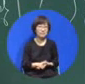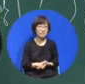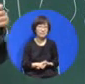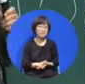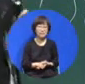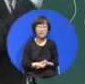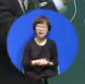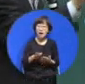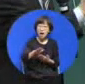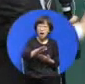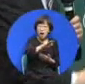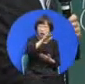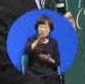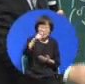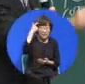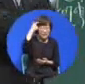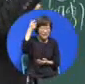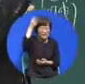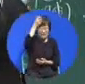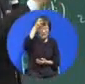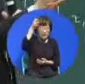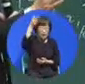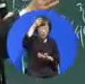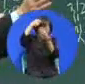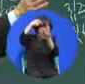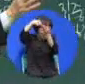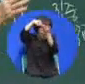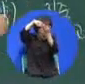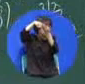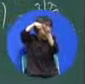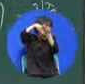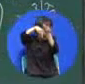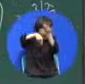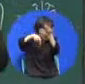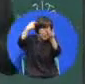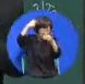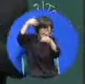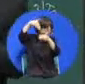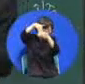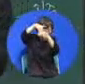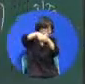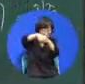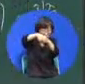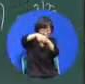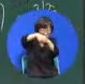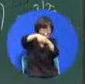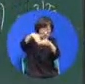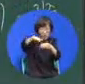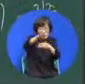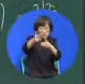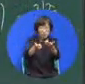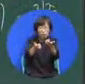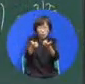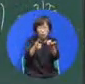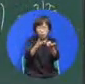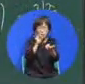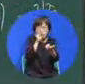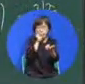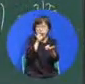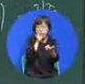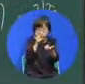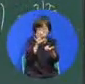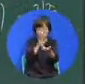깊은 곳에 각인된 것은 여러분도 마음대로 못해요. The things that are deeply imprinted inside of you, even you cannot change.